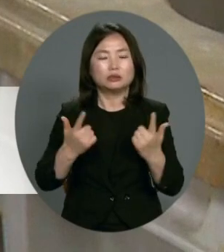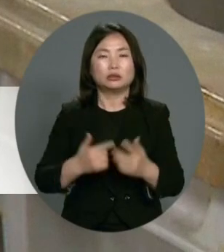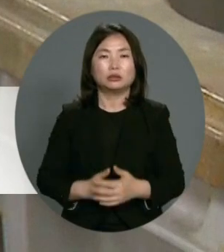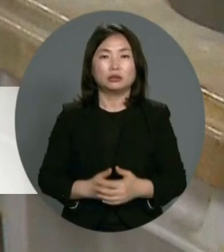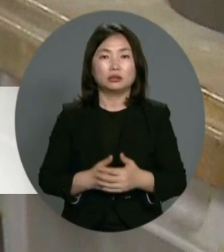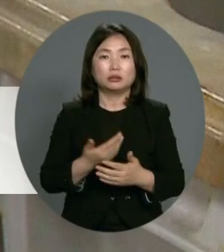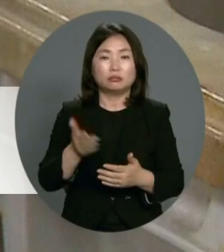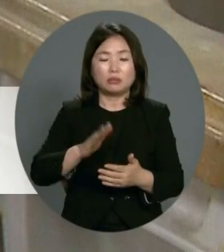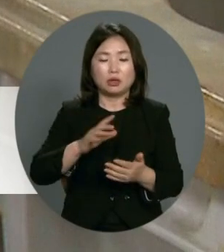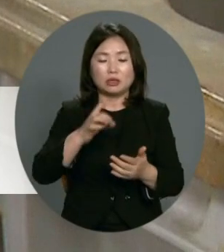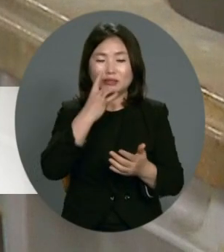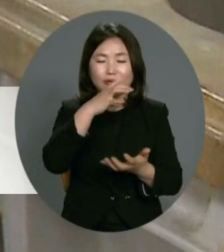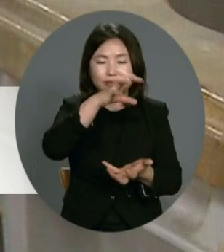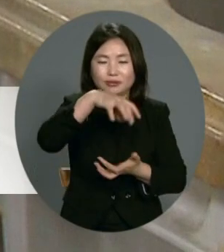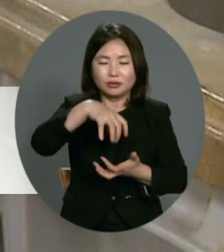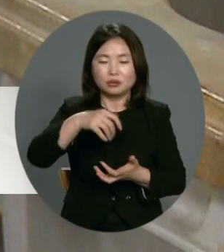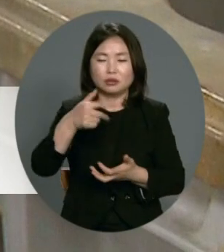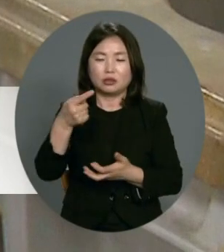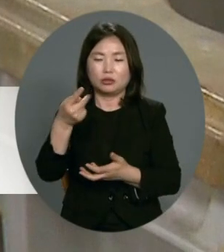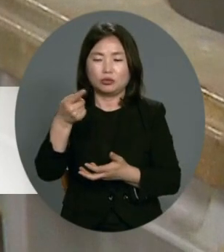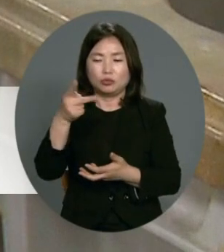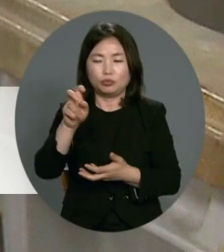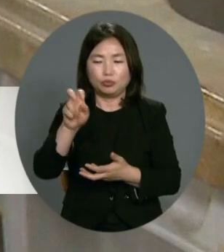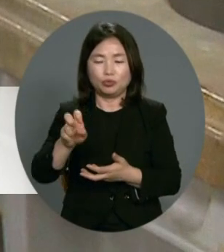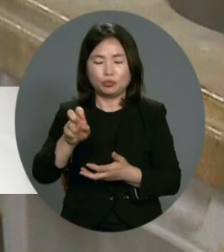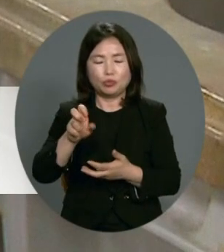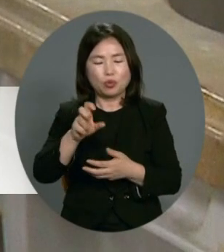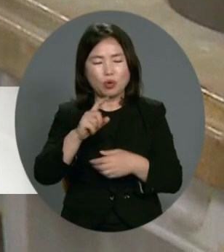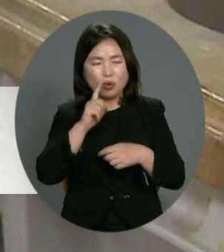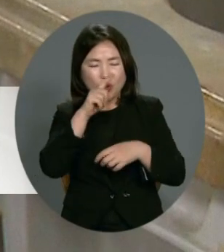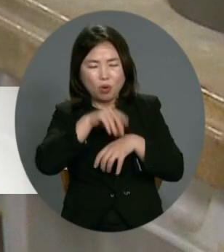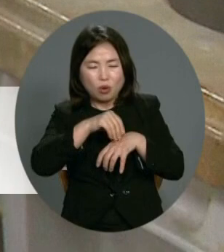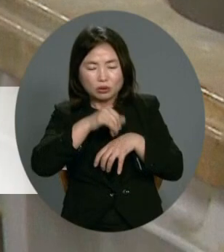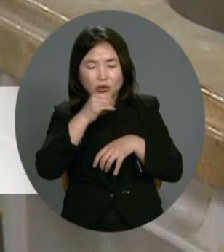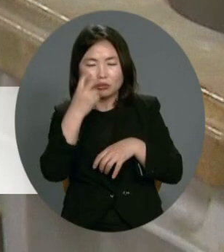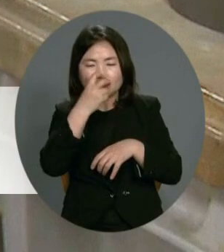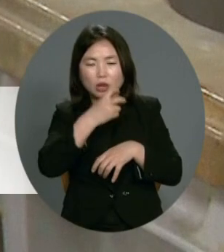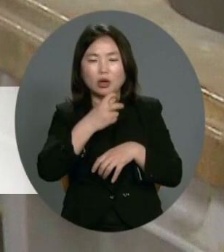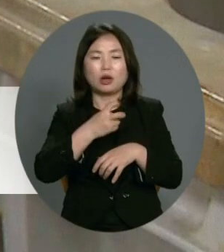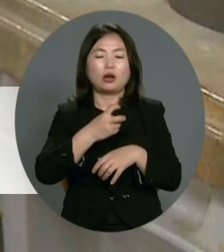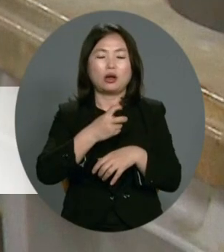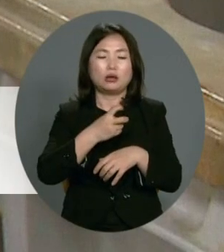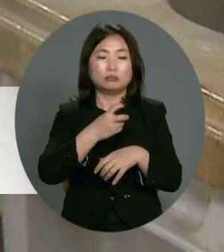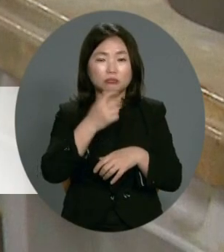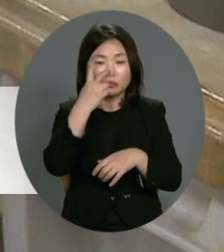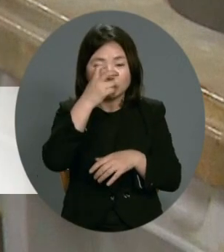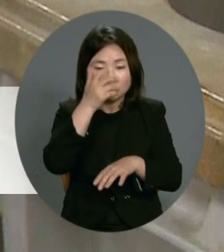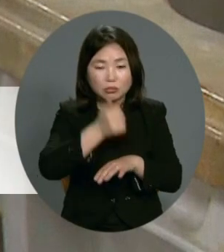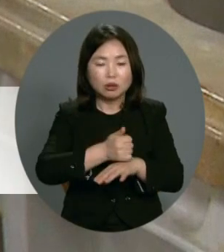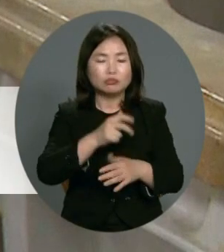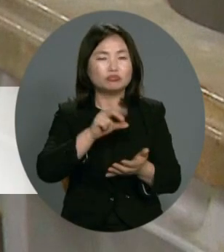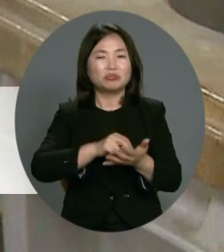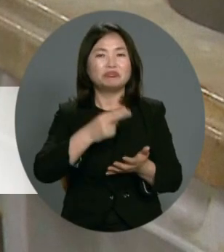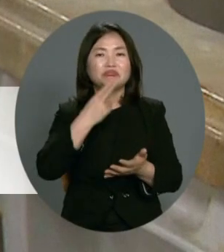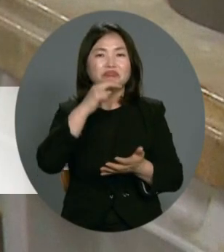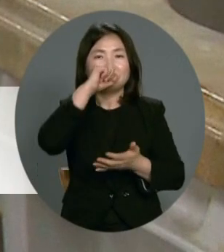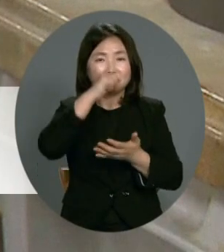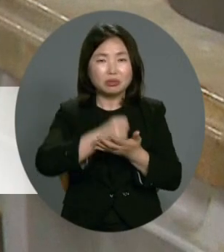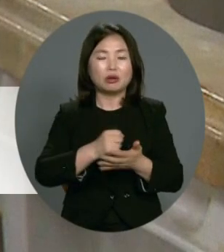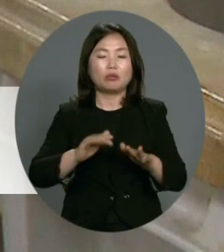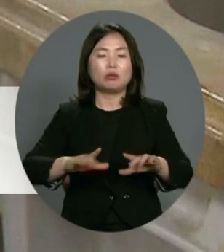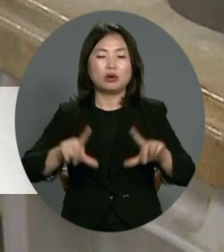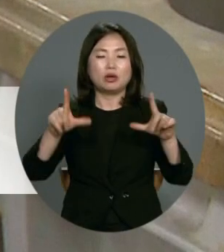수확한 쌀이 카드뮴의 오염됐는지 전수 조사한 결과도 문제가 없는 걸로 나와 농민들은